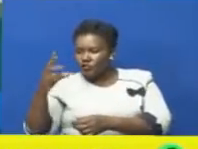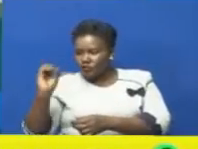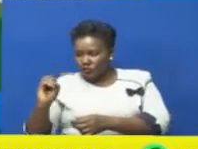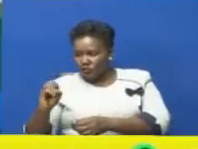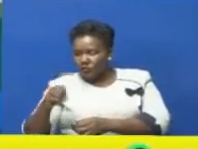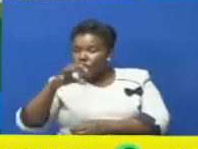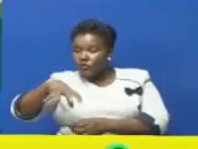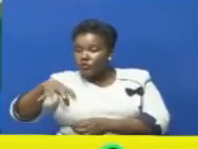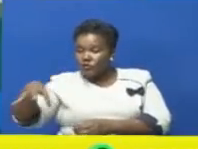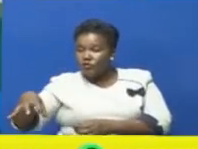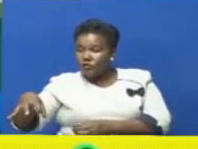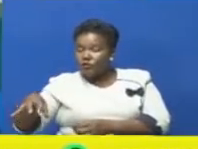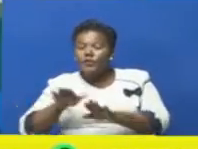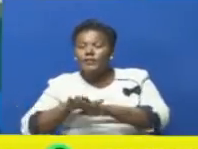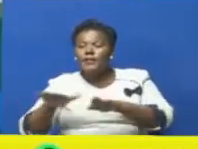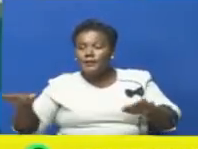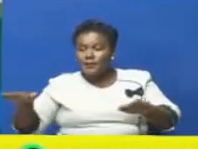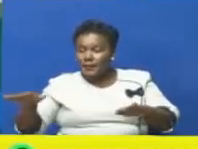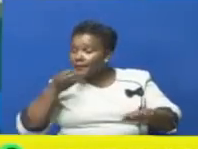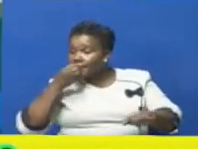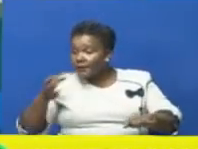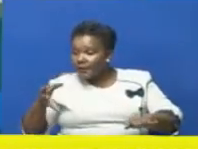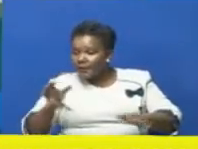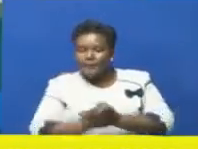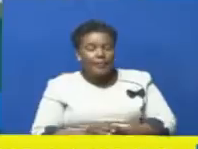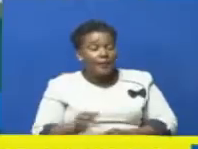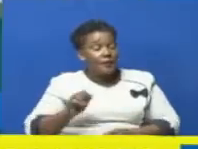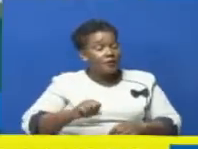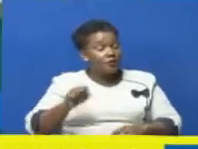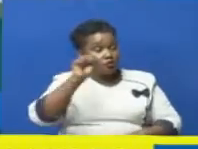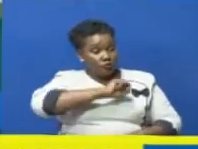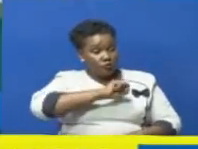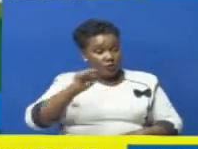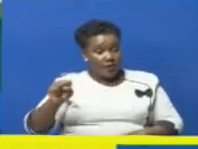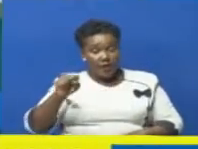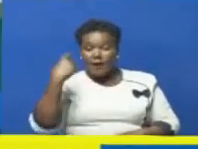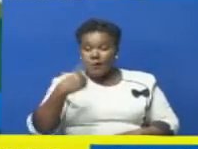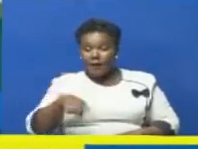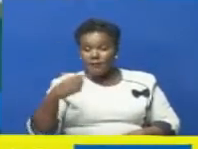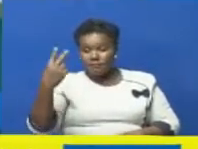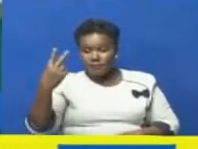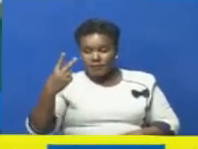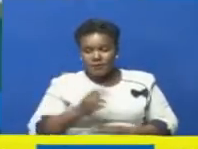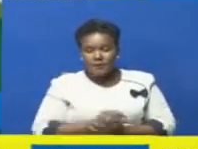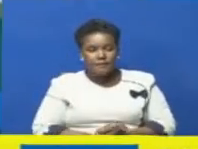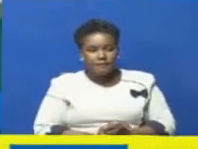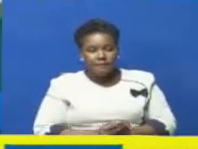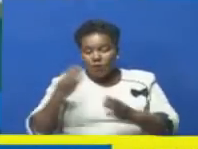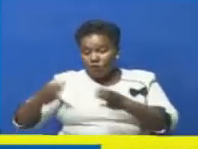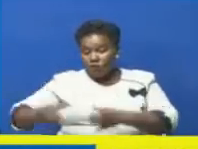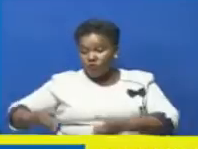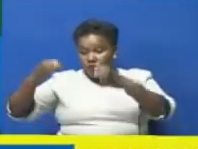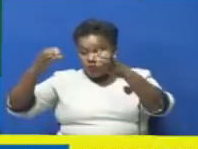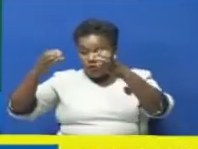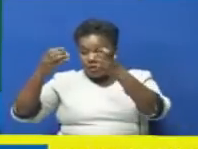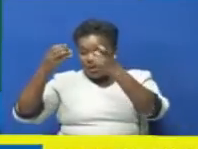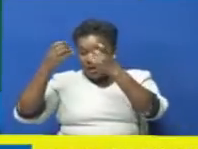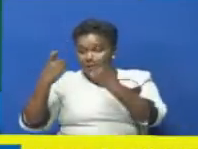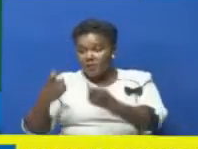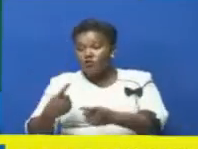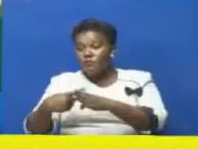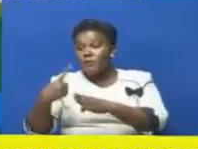kwa soko la Tandika Temeke, na Songea ni 200,000. Hivyo ndivyo gunia la mchele la kilo